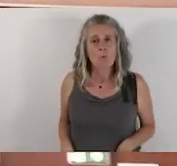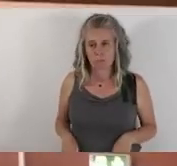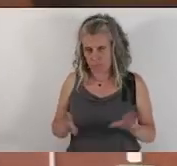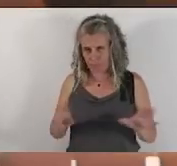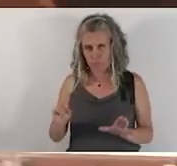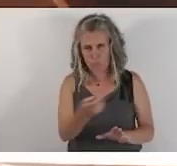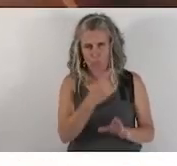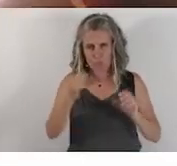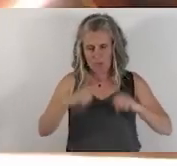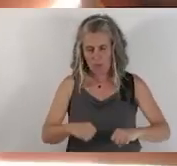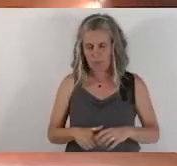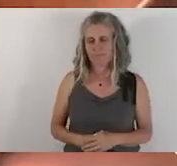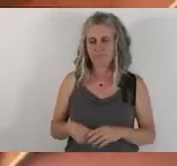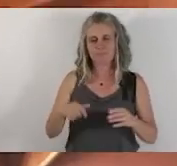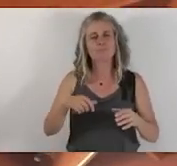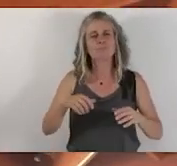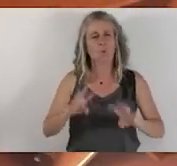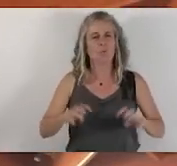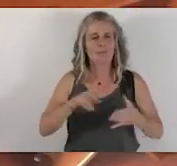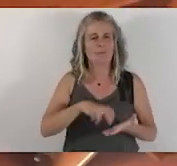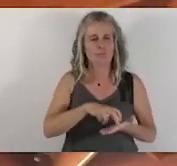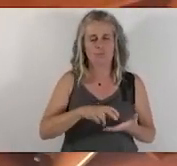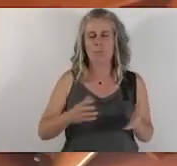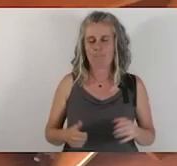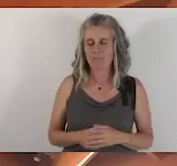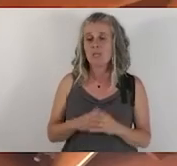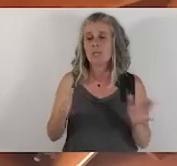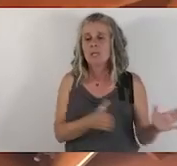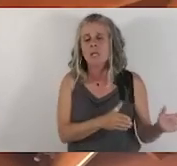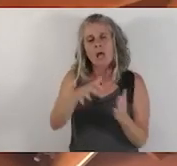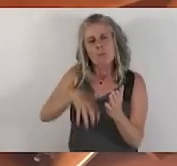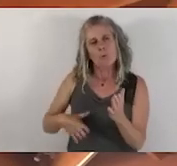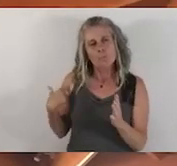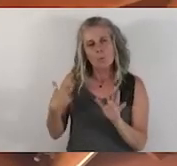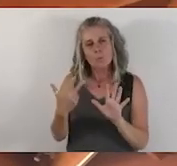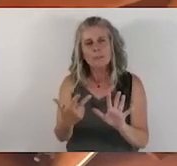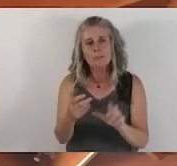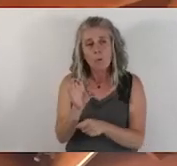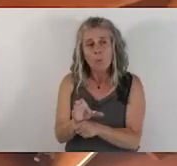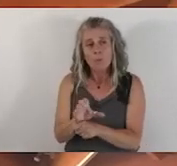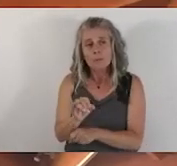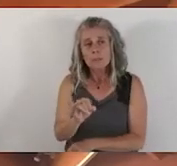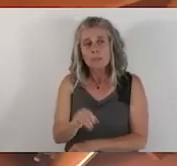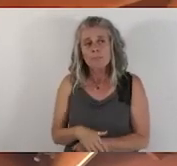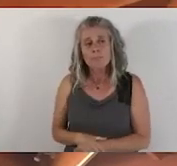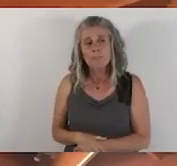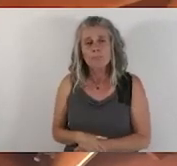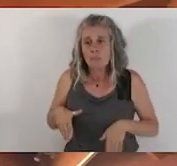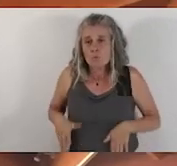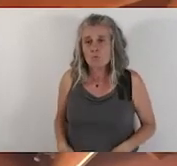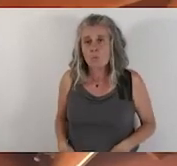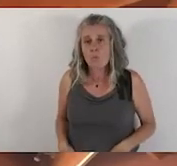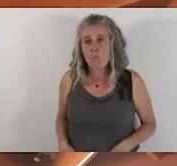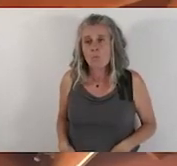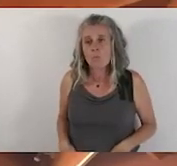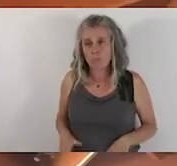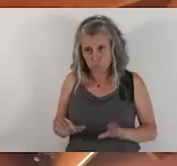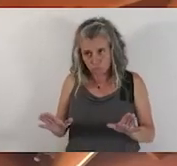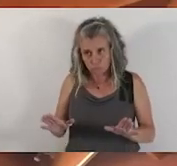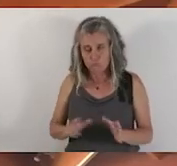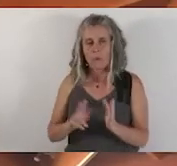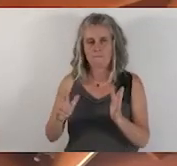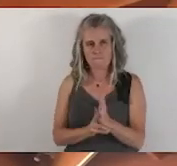unanime du Conseil d'arrondissement sur le rapport numéro 8, y a-t-il des contre ? Des abstentions ? Avis favorable du